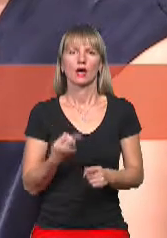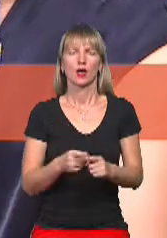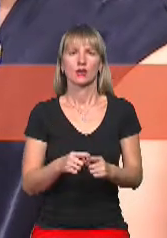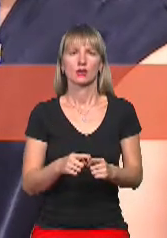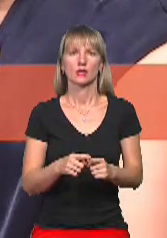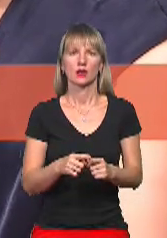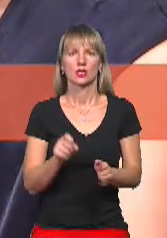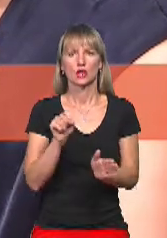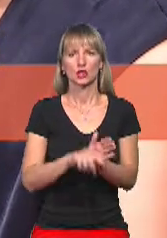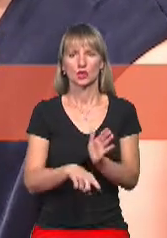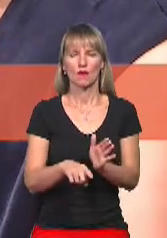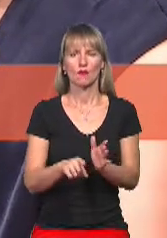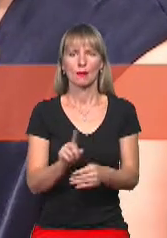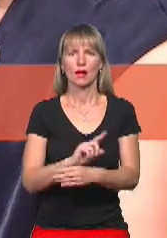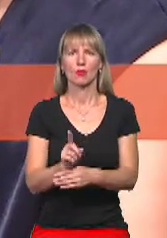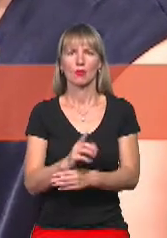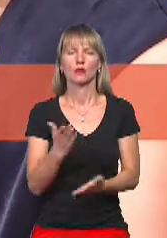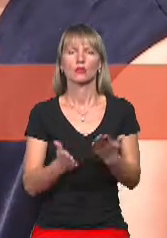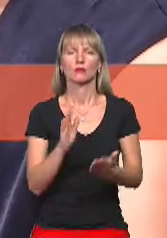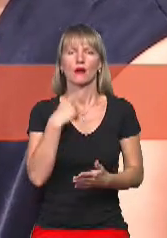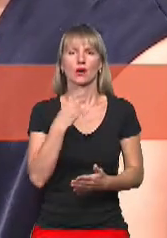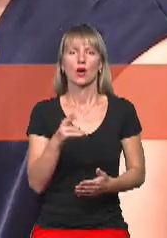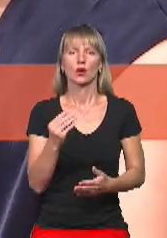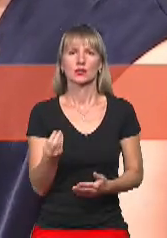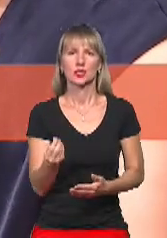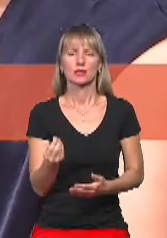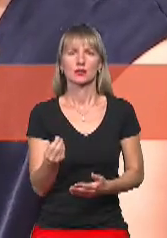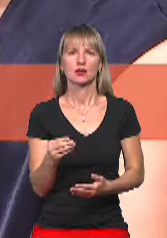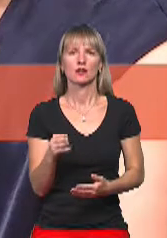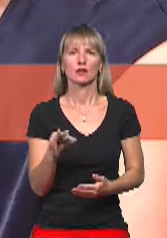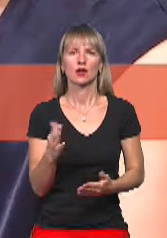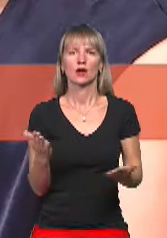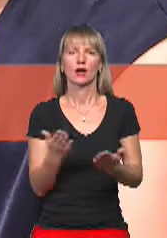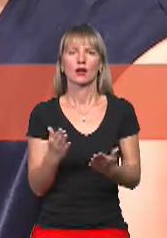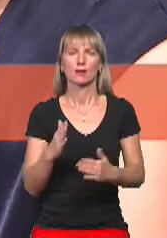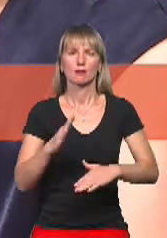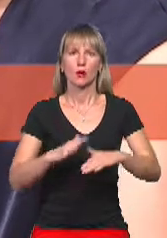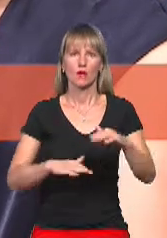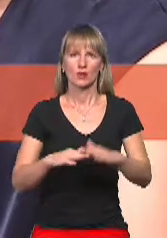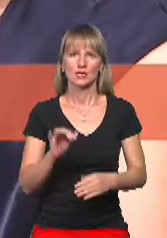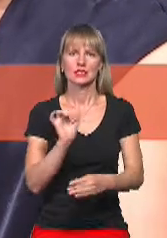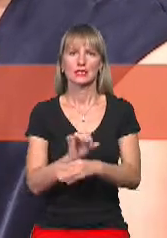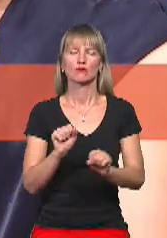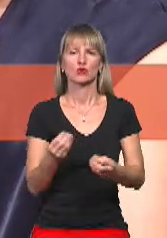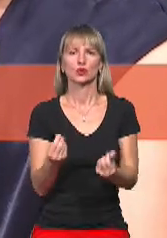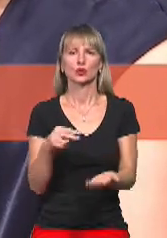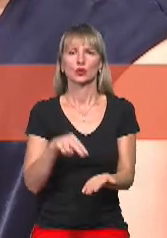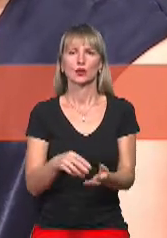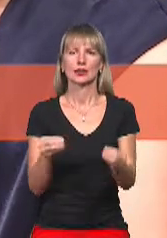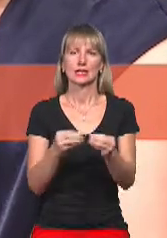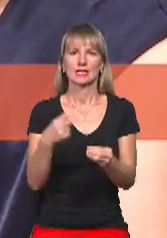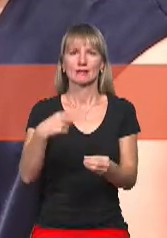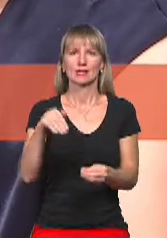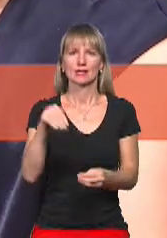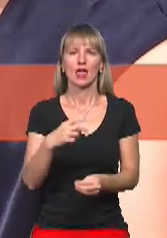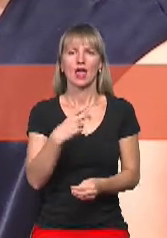прибори. Якщо ми будемо говорити о ціні, то якась професіональна станція, вона може стоїти, ну, 10-20